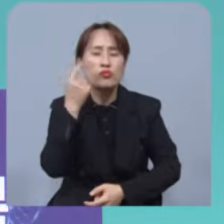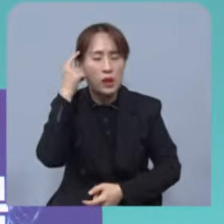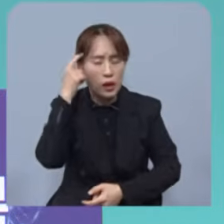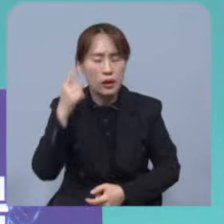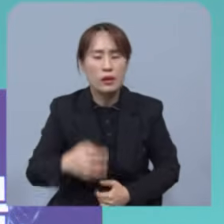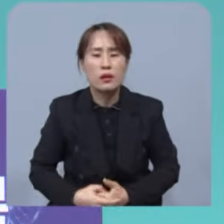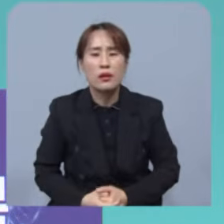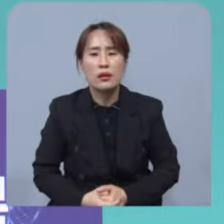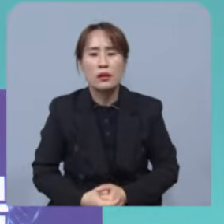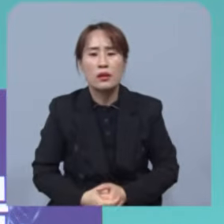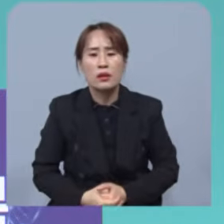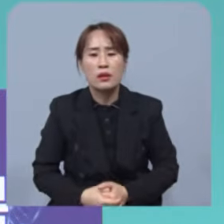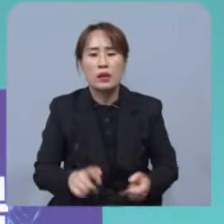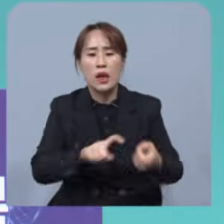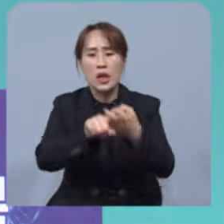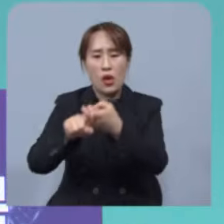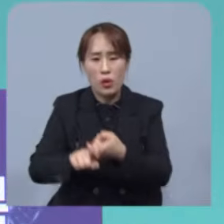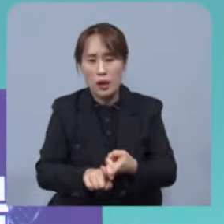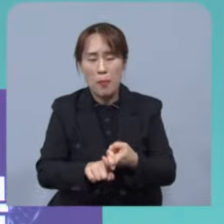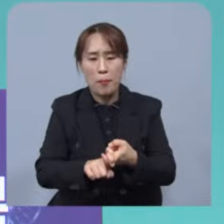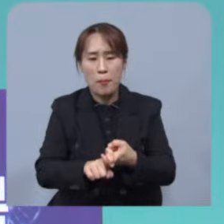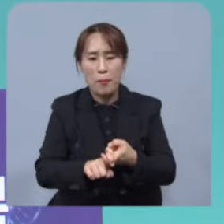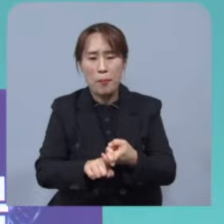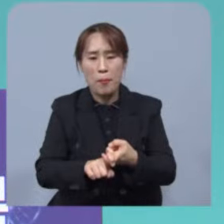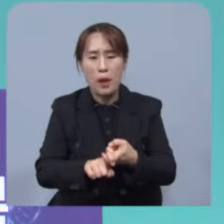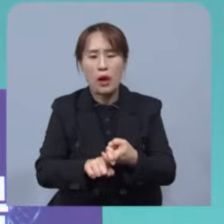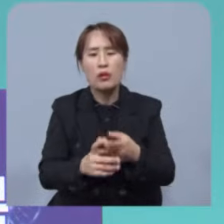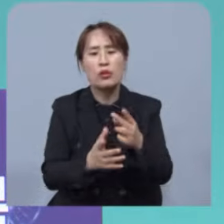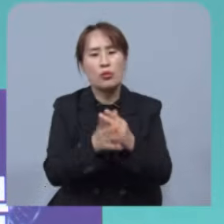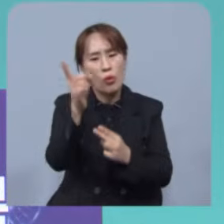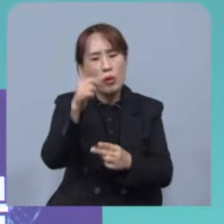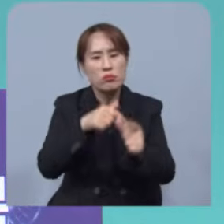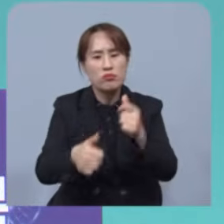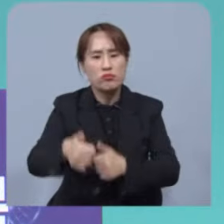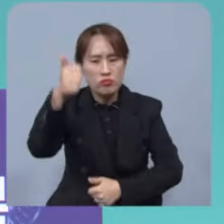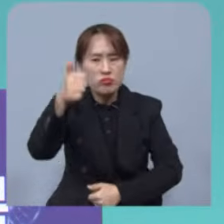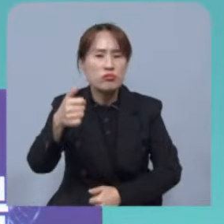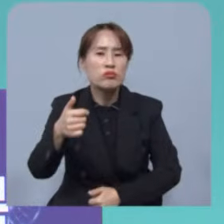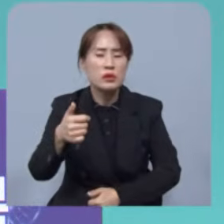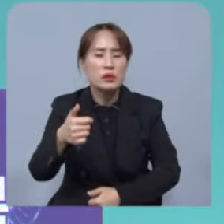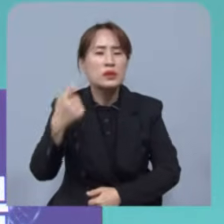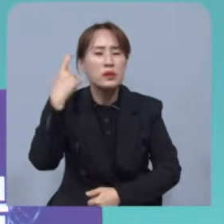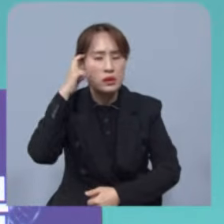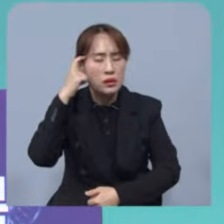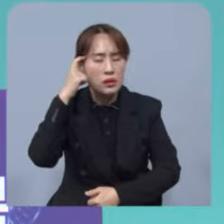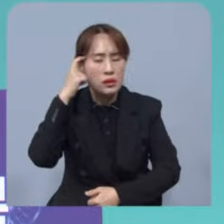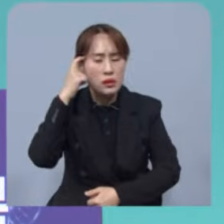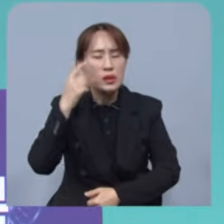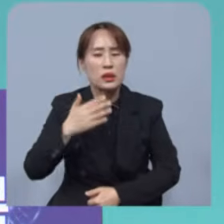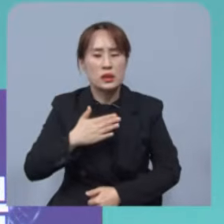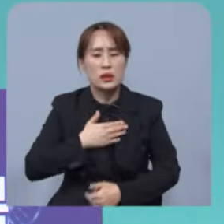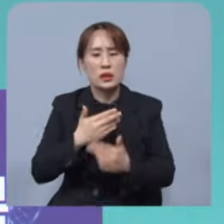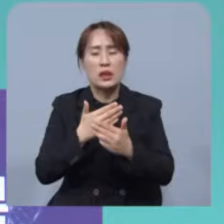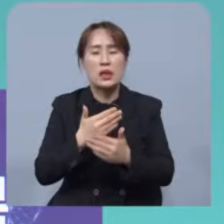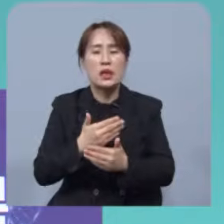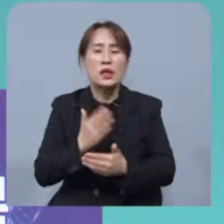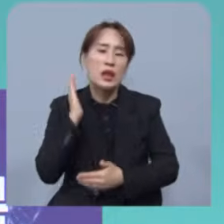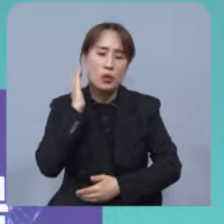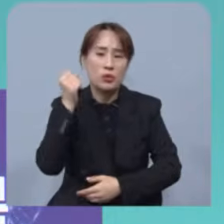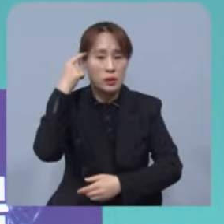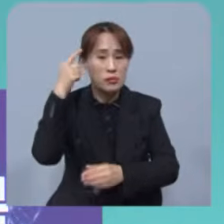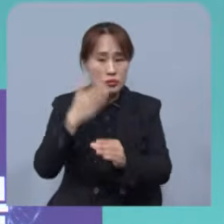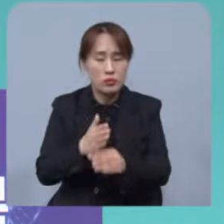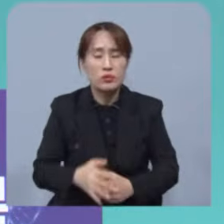한데 연합을 넘어서서 통합을 하는 게 바람직하지 않을까 그렇게 생각을 저는 하고 있습니다.